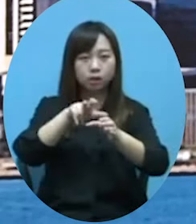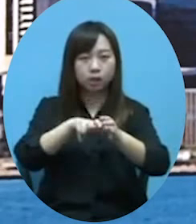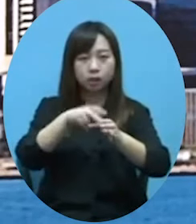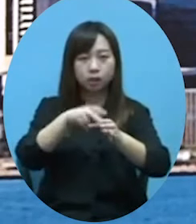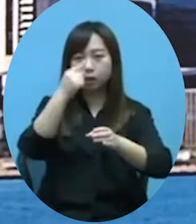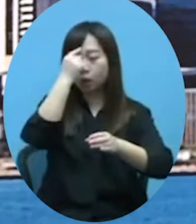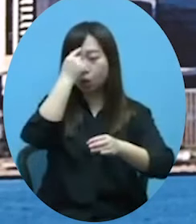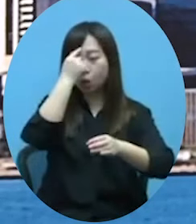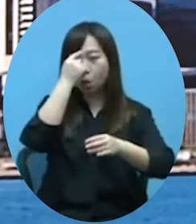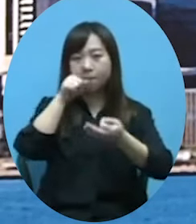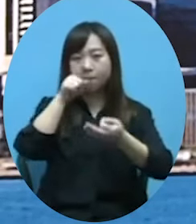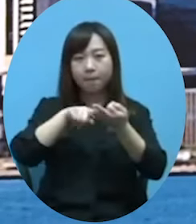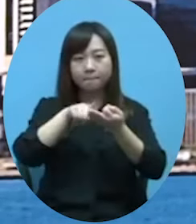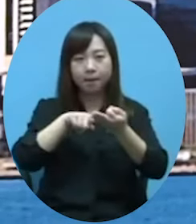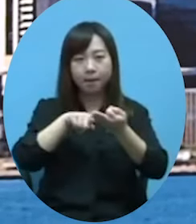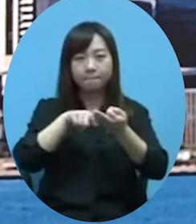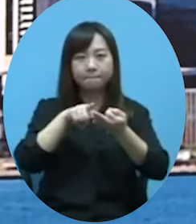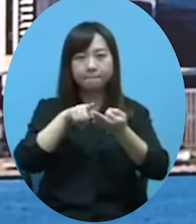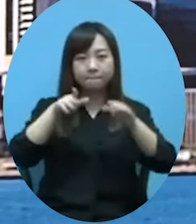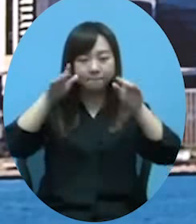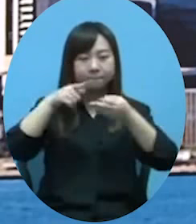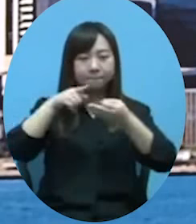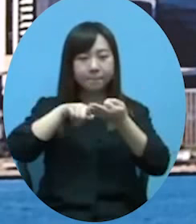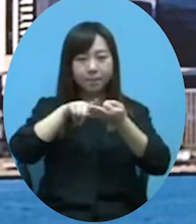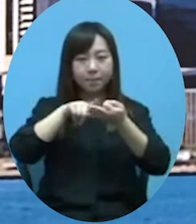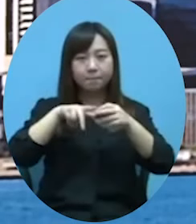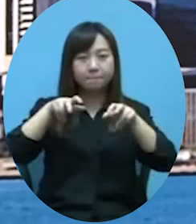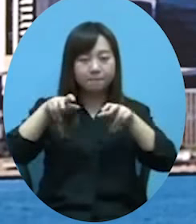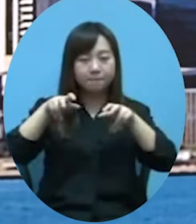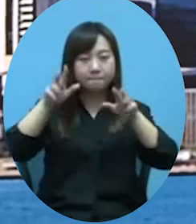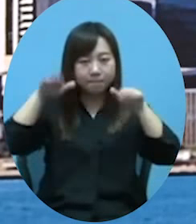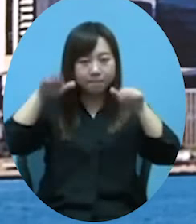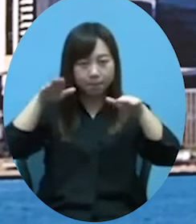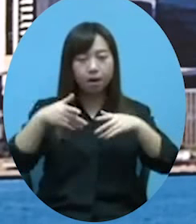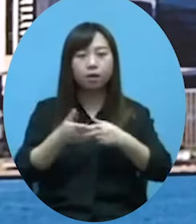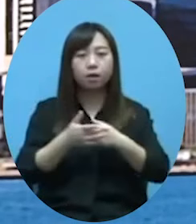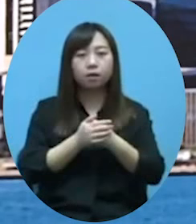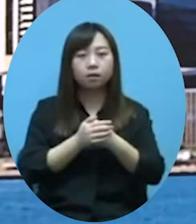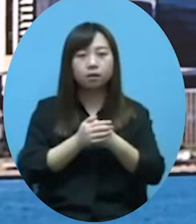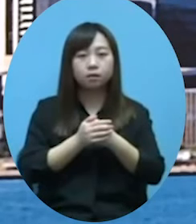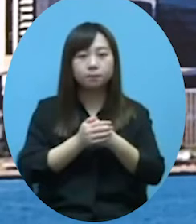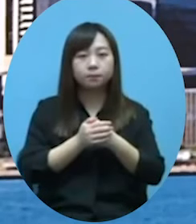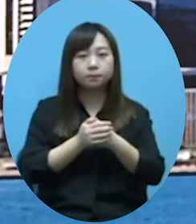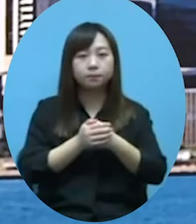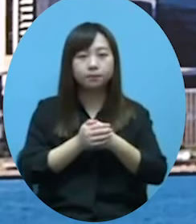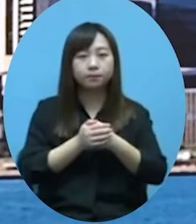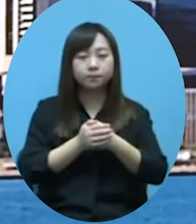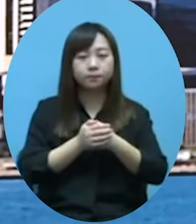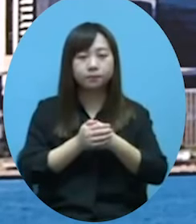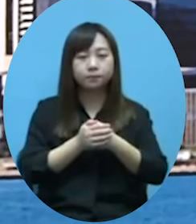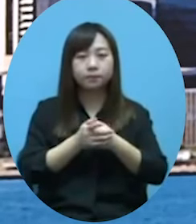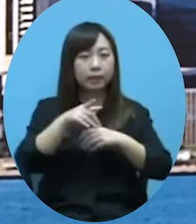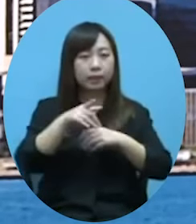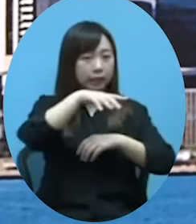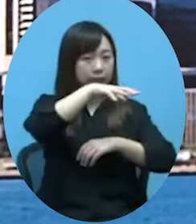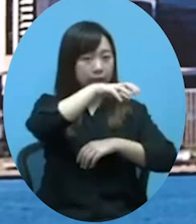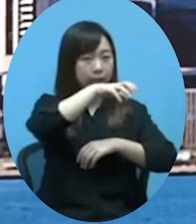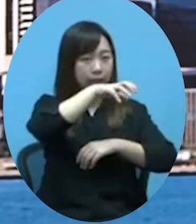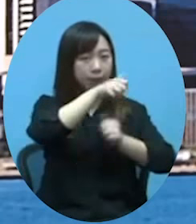邁那邊詳細的行程我們還是了解中它應該是一個由一個加拿大